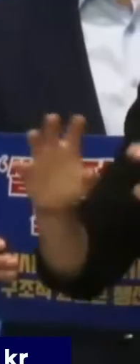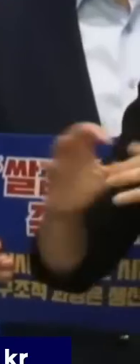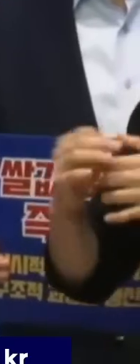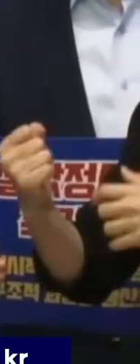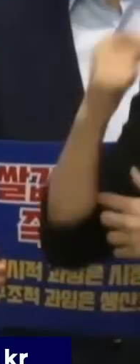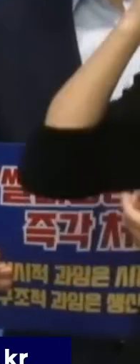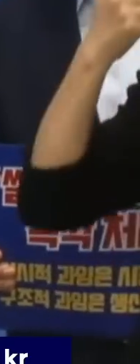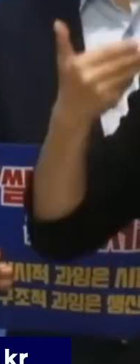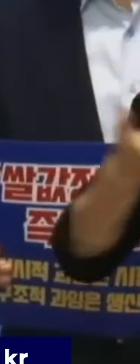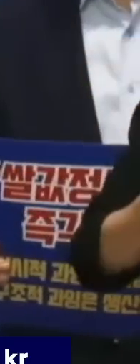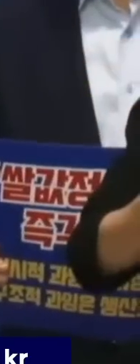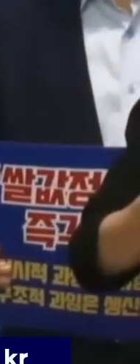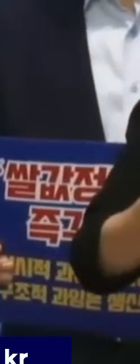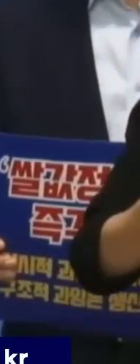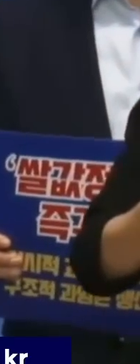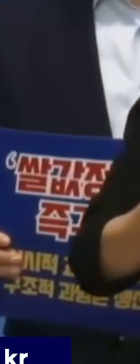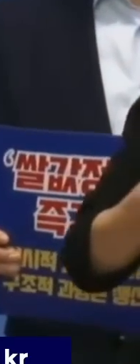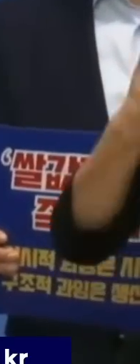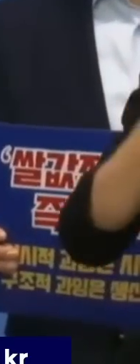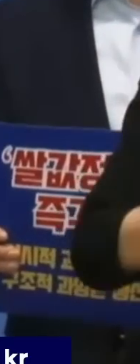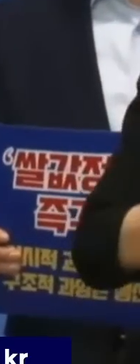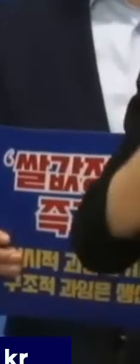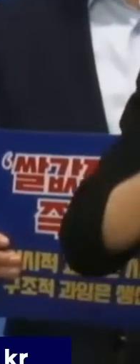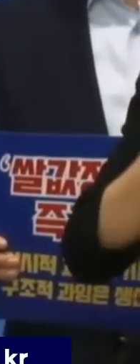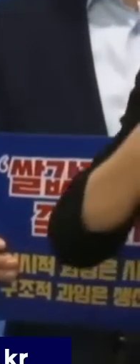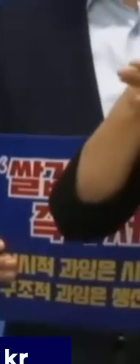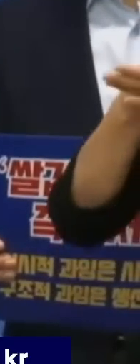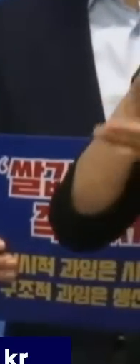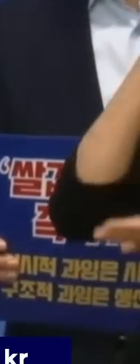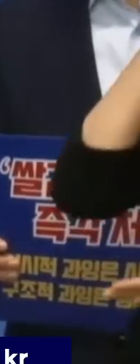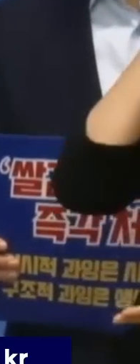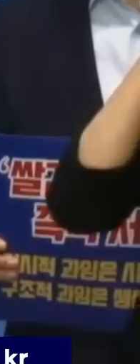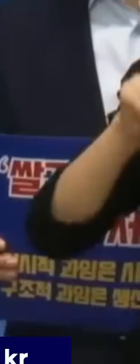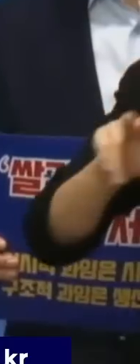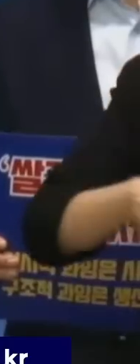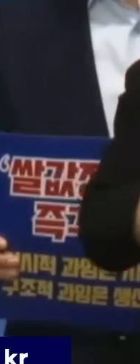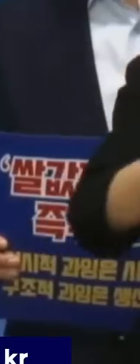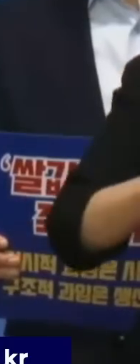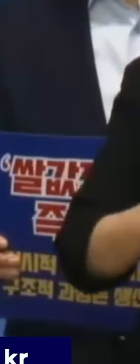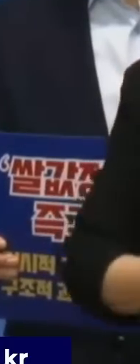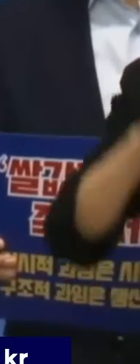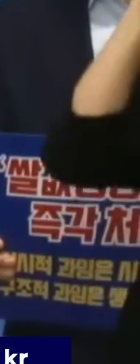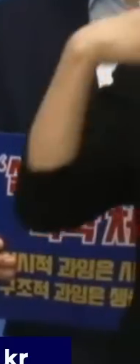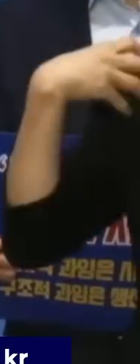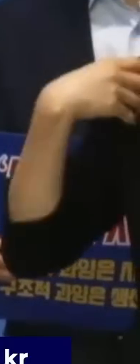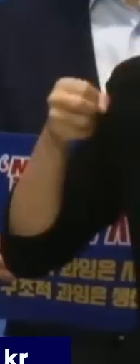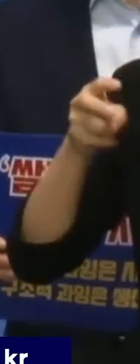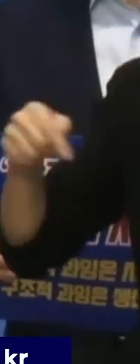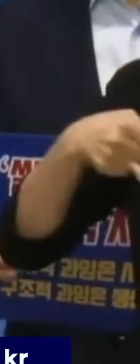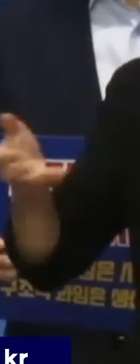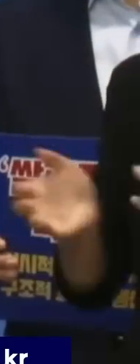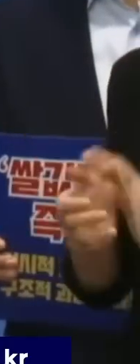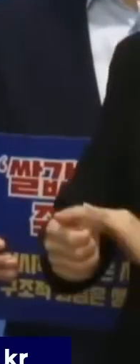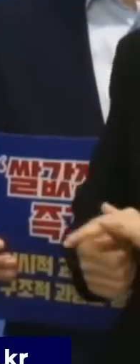아직 상정하지 못하고 지연되고 있습니다. 정부 여당이 이렇게 소극적으로 계속하고 있는 상황